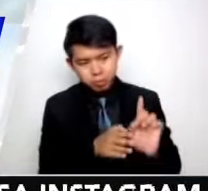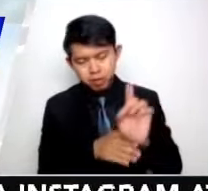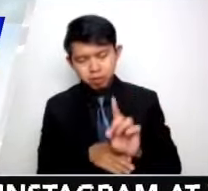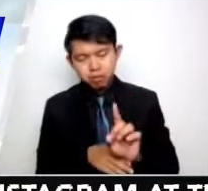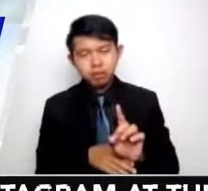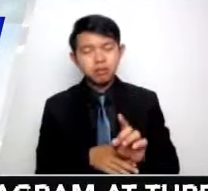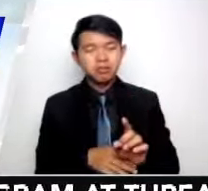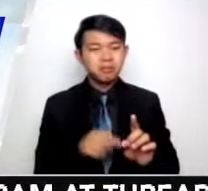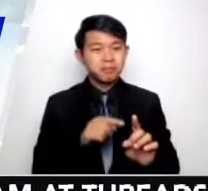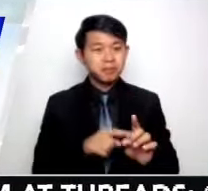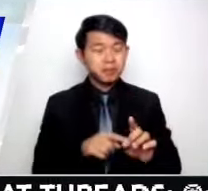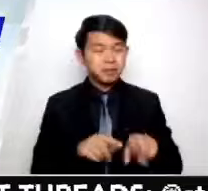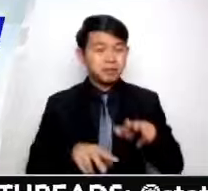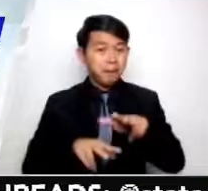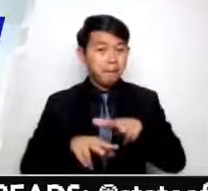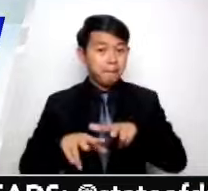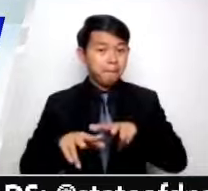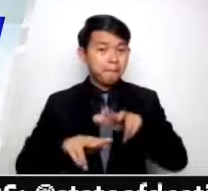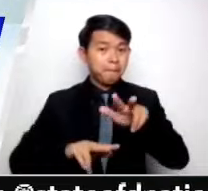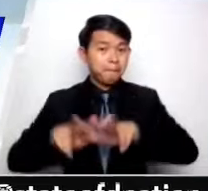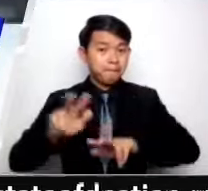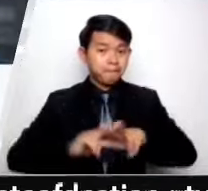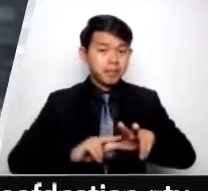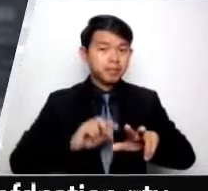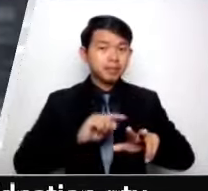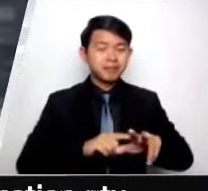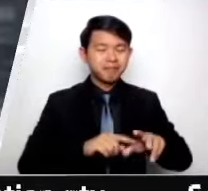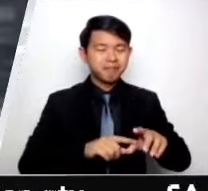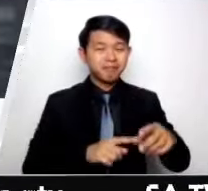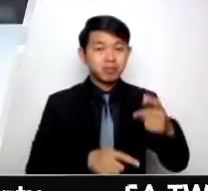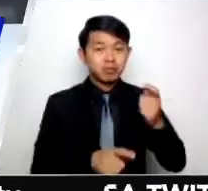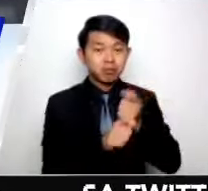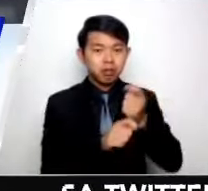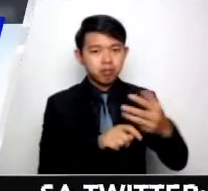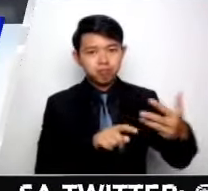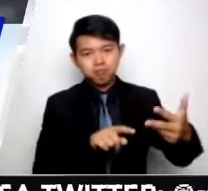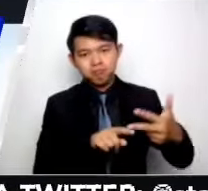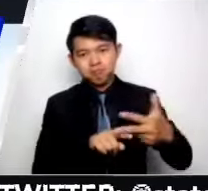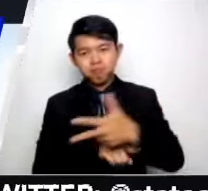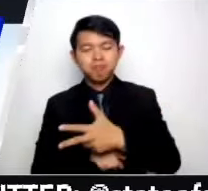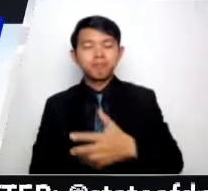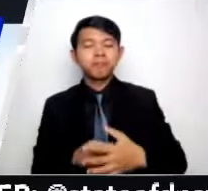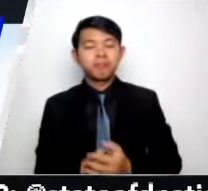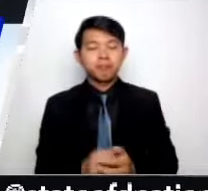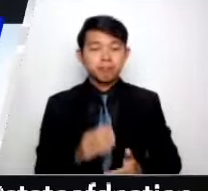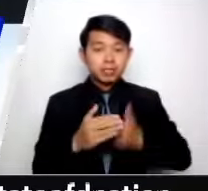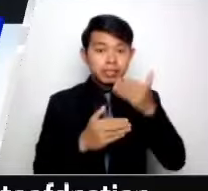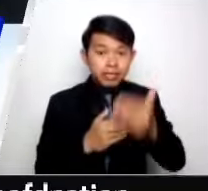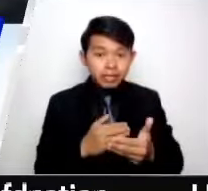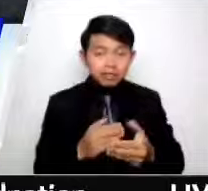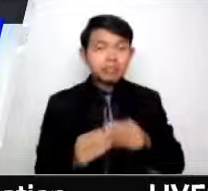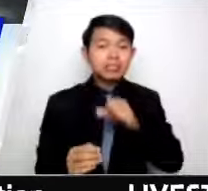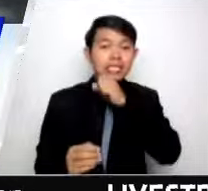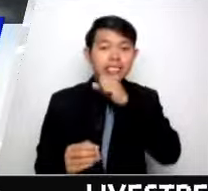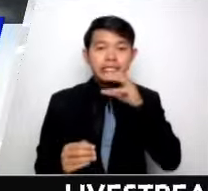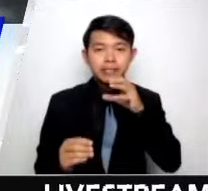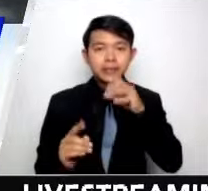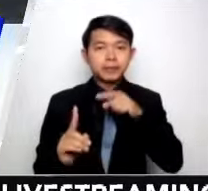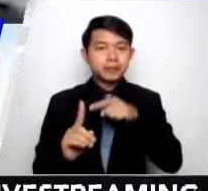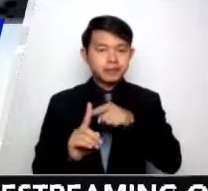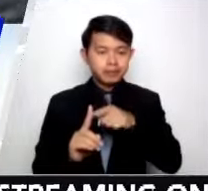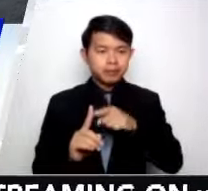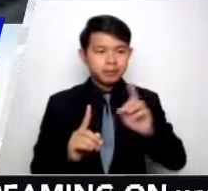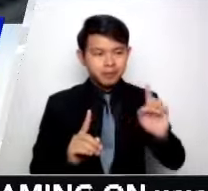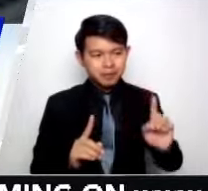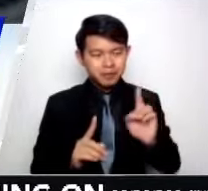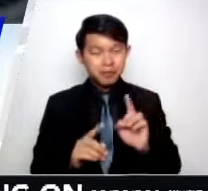truck. Maayos na rin ang lagay ng bata. Tatawid din sana sa pedestrian ng isang senior citizen nang mabundol ng